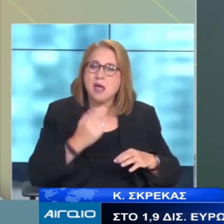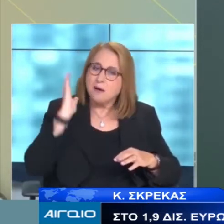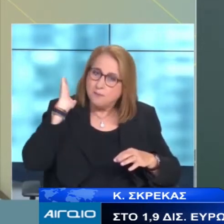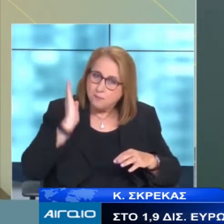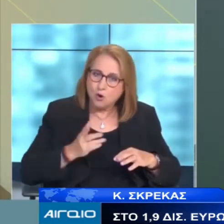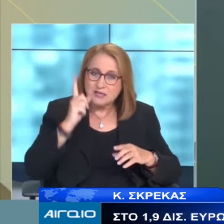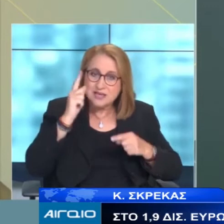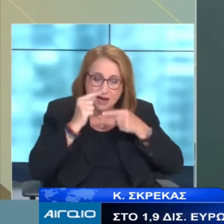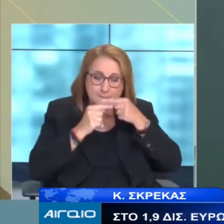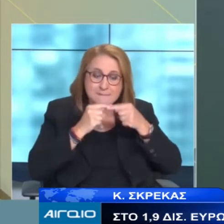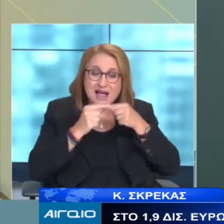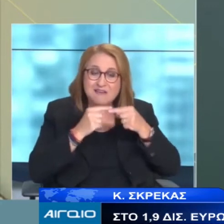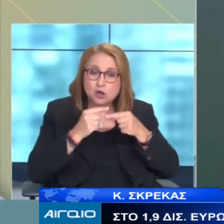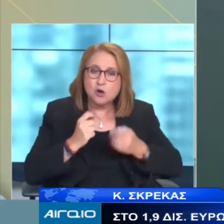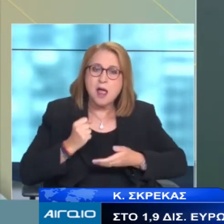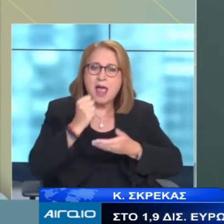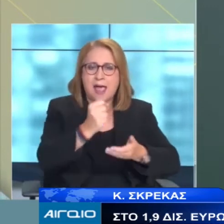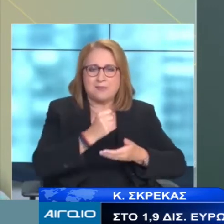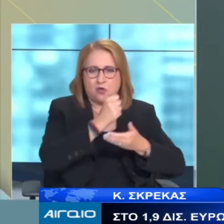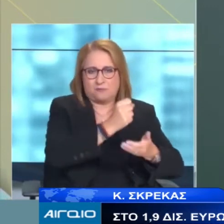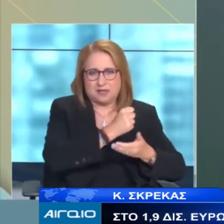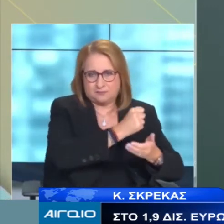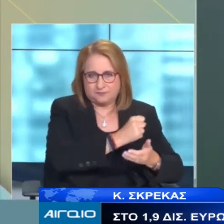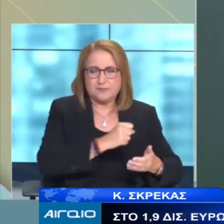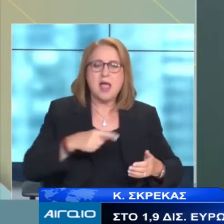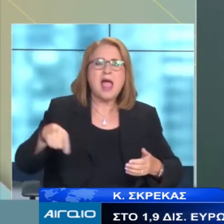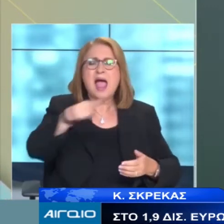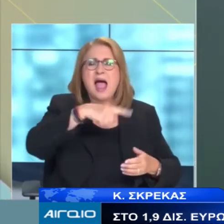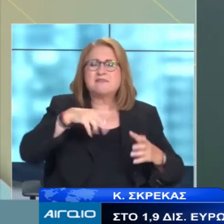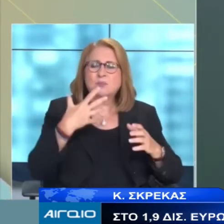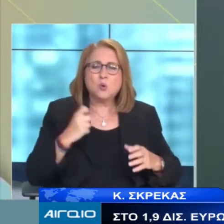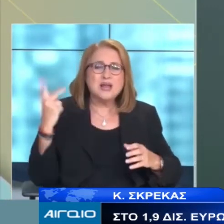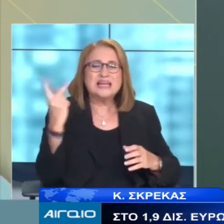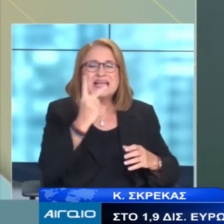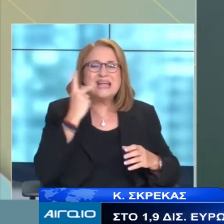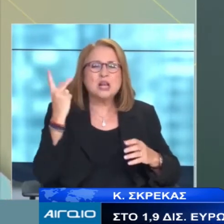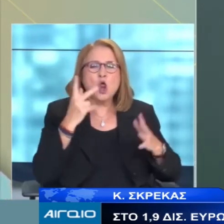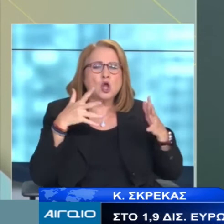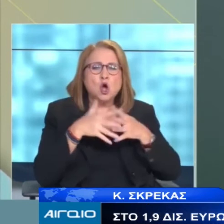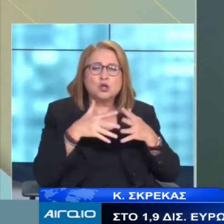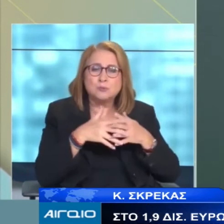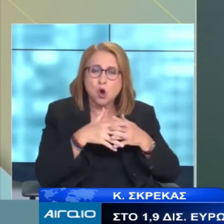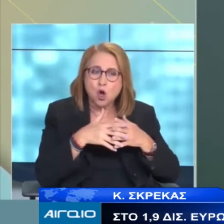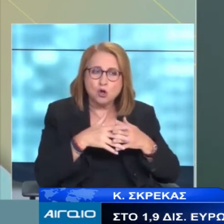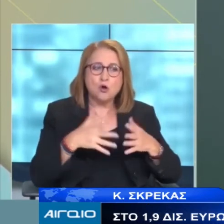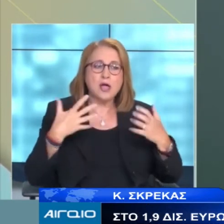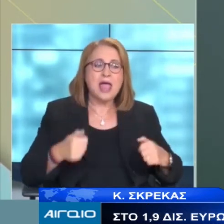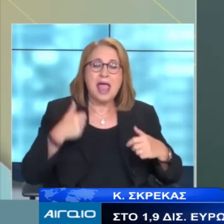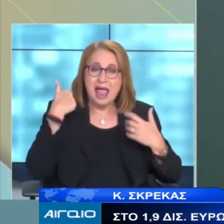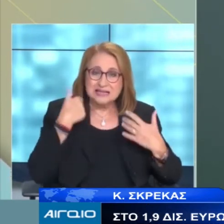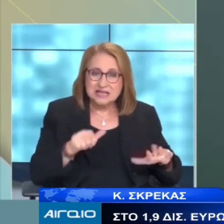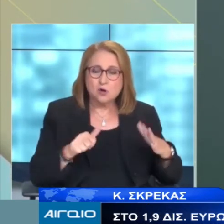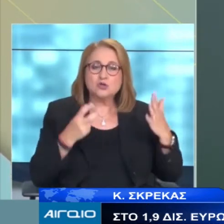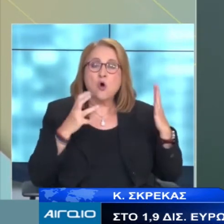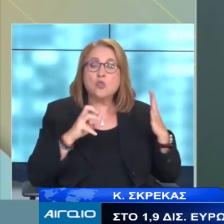Η μέση μηνιαία ενίσχυση για τους δικαιούχους κοινωνικού τιμολογίου ανέρχεται στα 677 ευρώ το